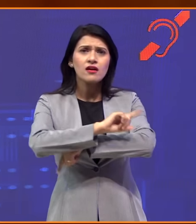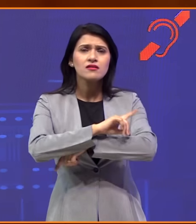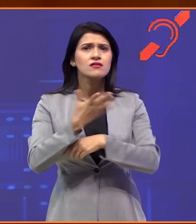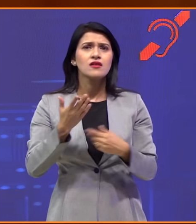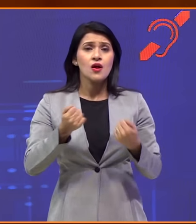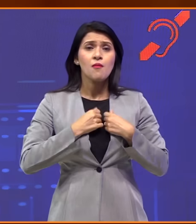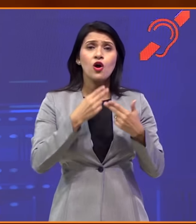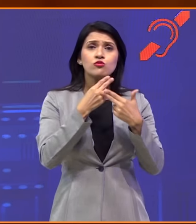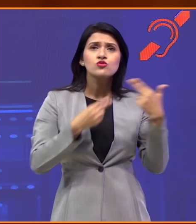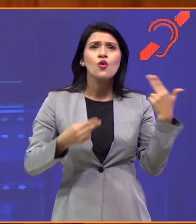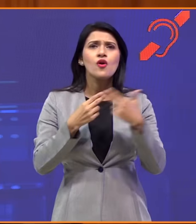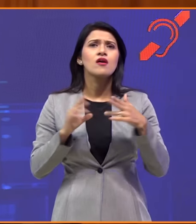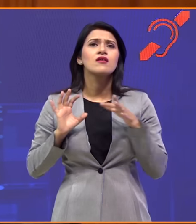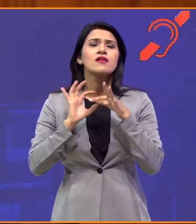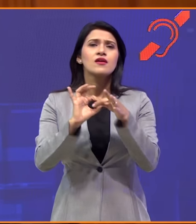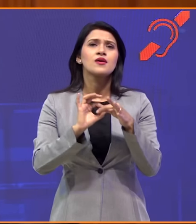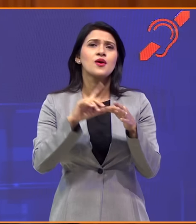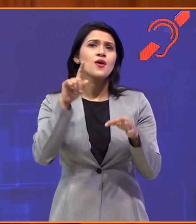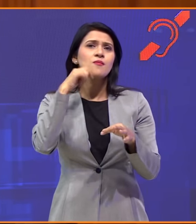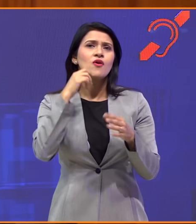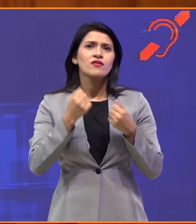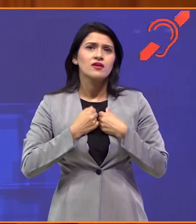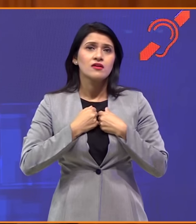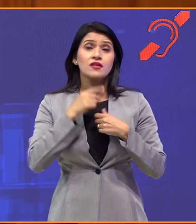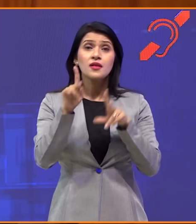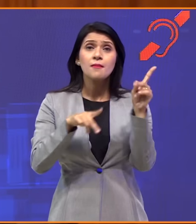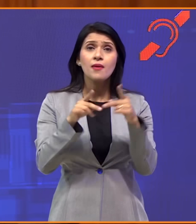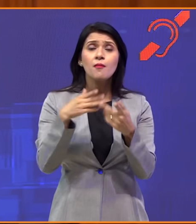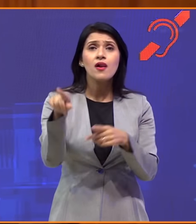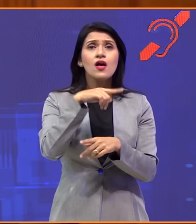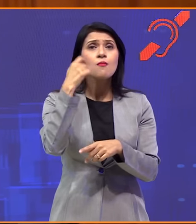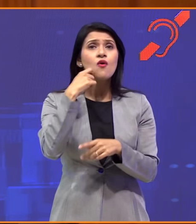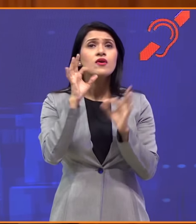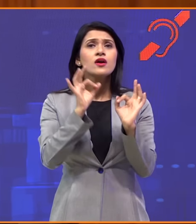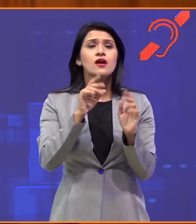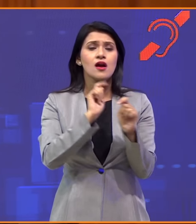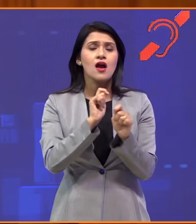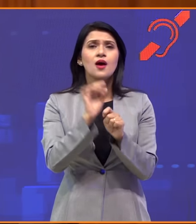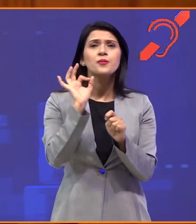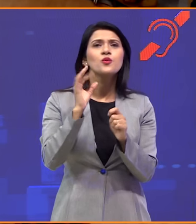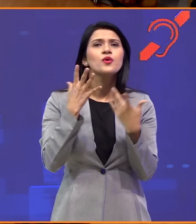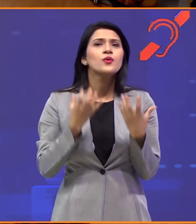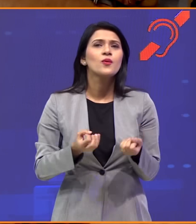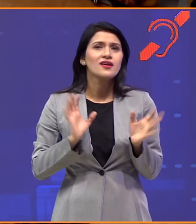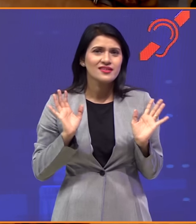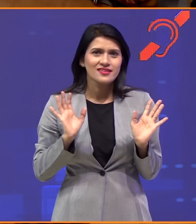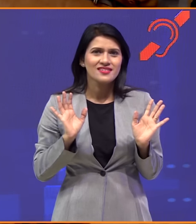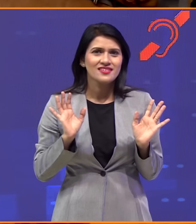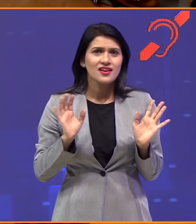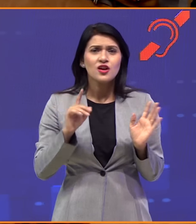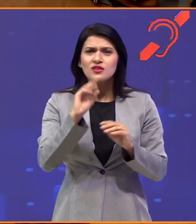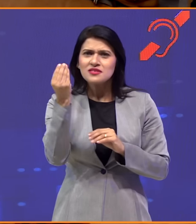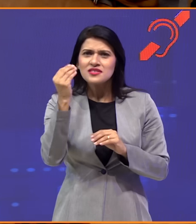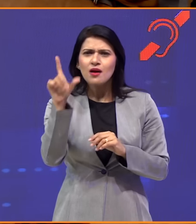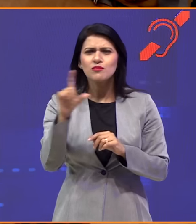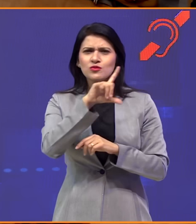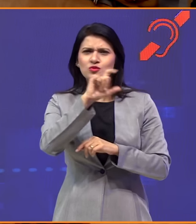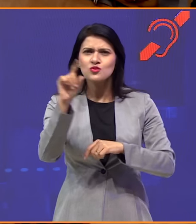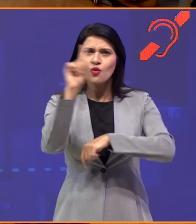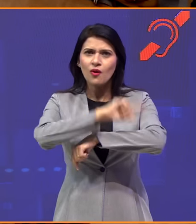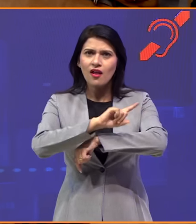किरदारों वाले होती है लोग भाई लोगों को अच्छा अच्छी फिल्म चाहिए अच्छा काम चाहिए तो कोई 100 दिन में ठीक-ठाक